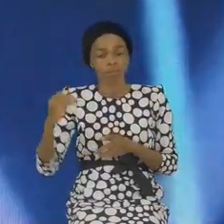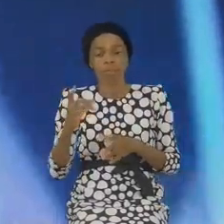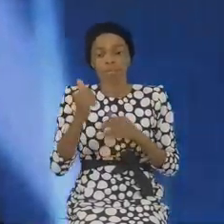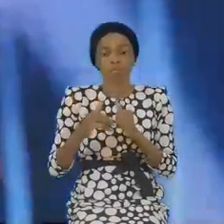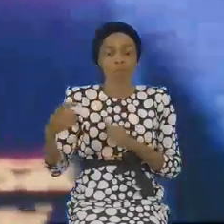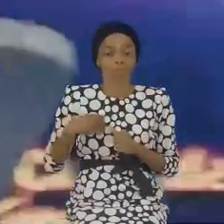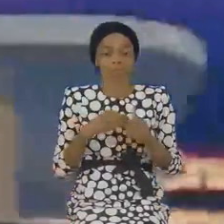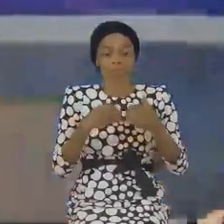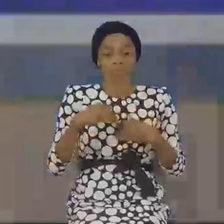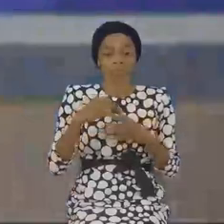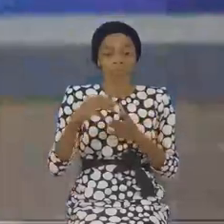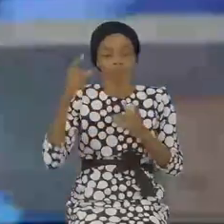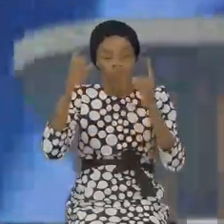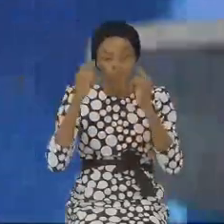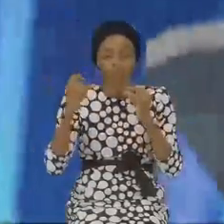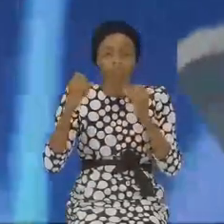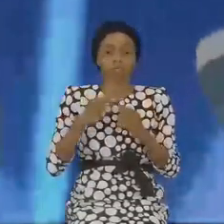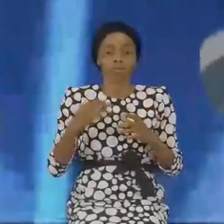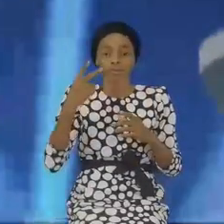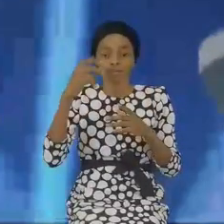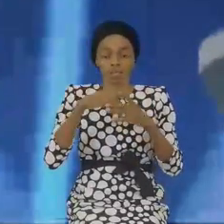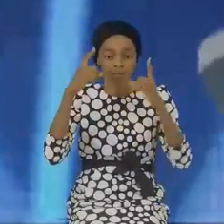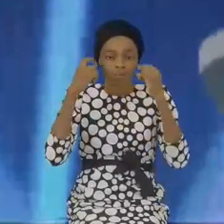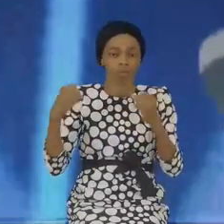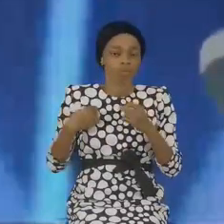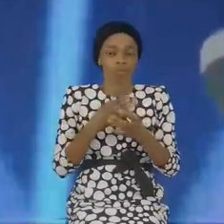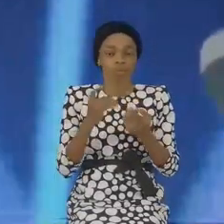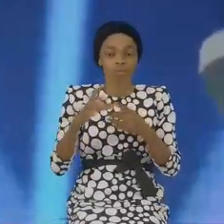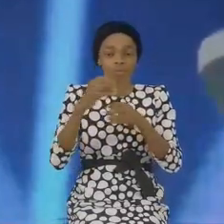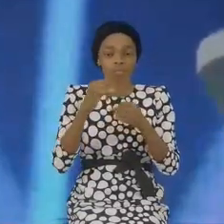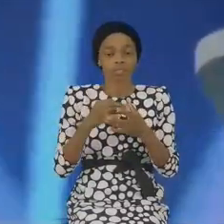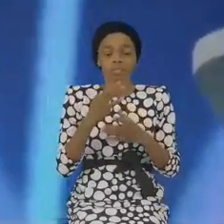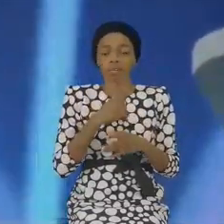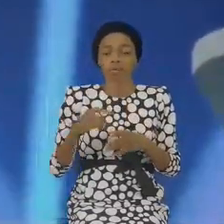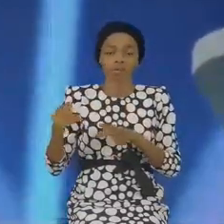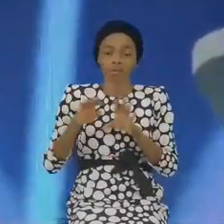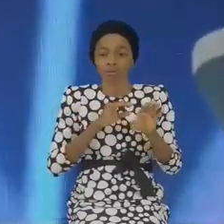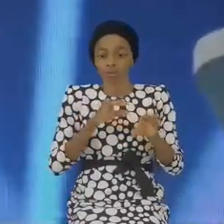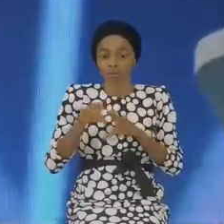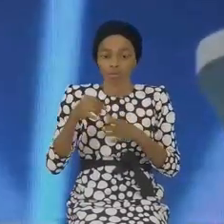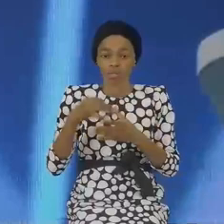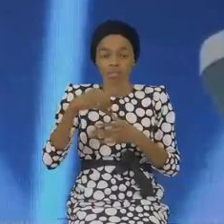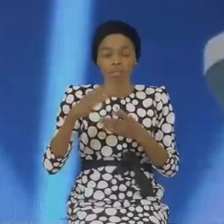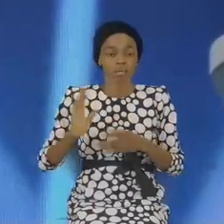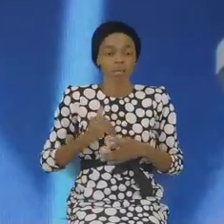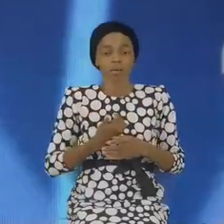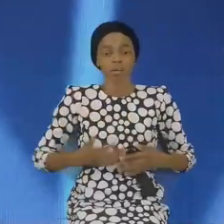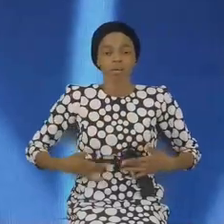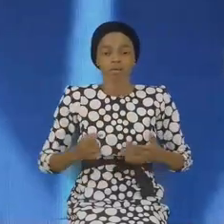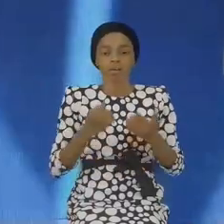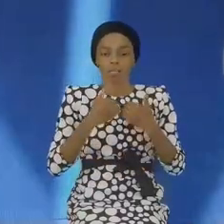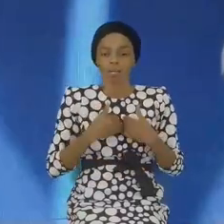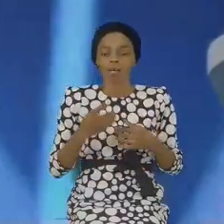en Moïse, nous devons amener cela et l'appliquer à nos vies pour avoir une compréhension